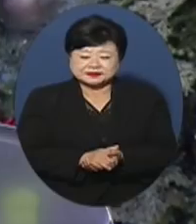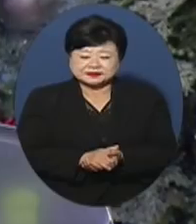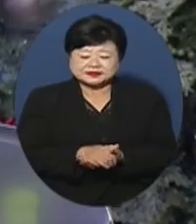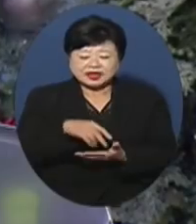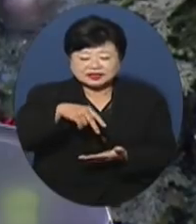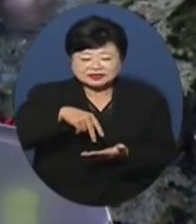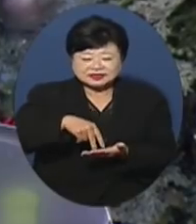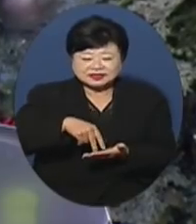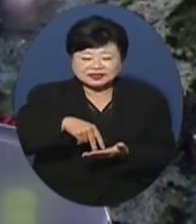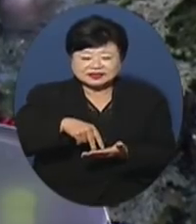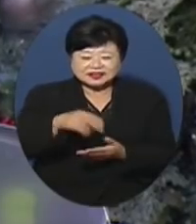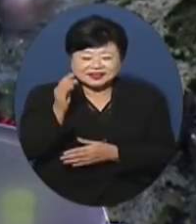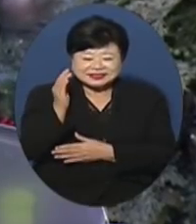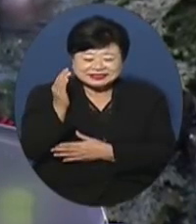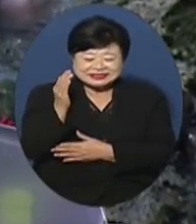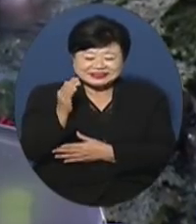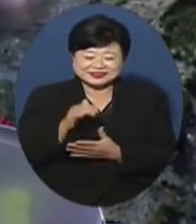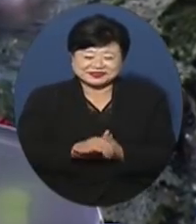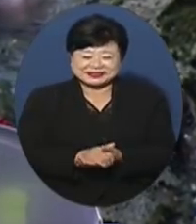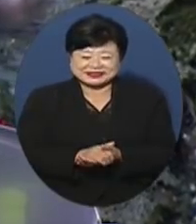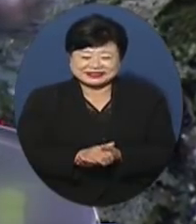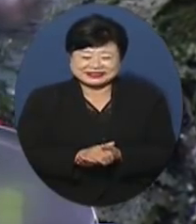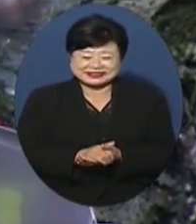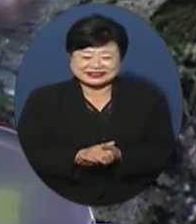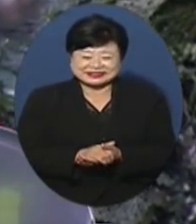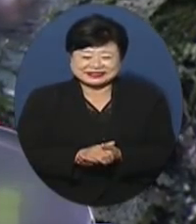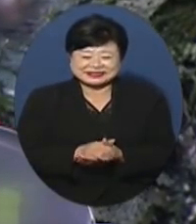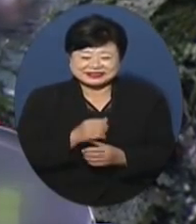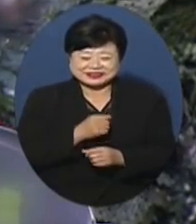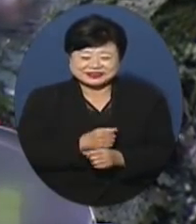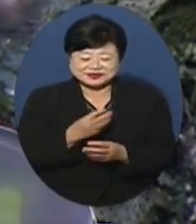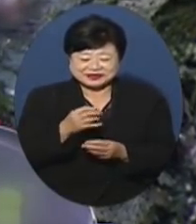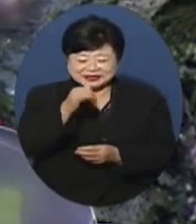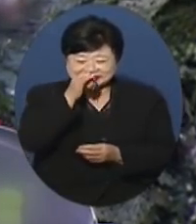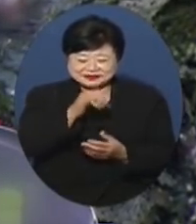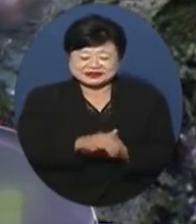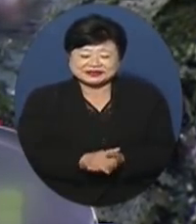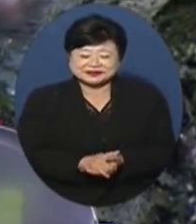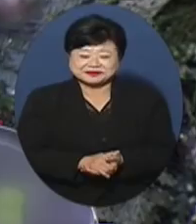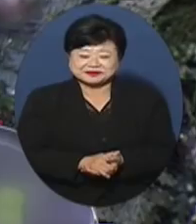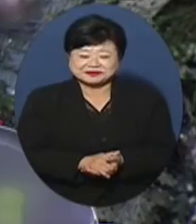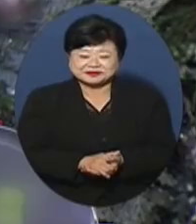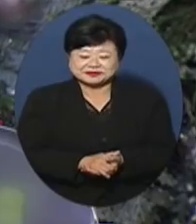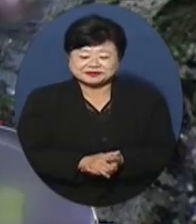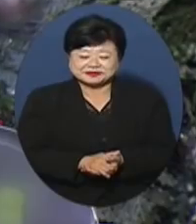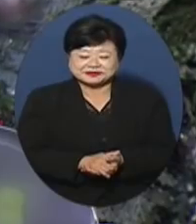서서 설교를 끝마치고 난 다음에 수고했어요. 거기서